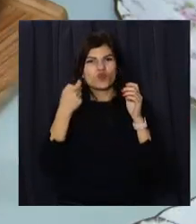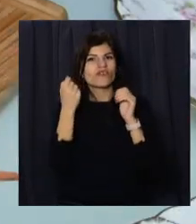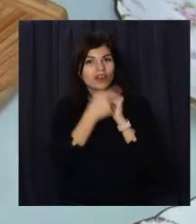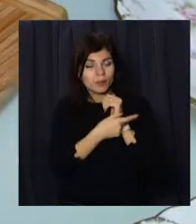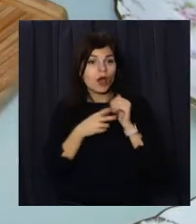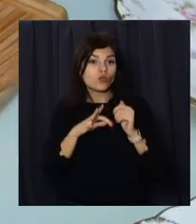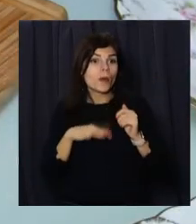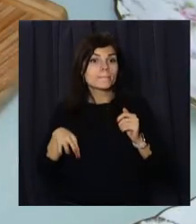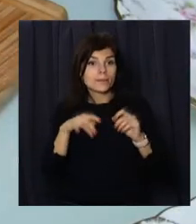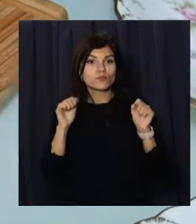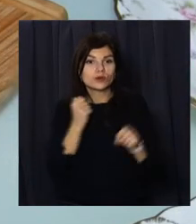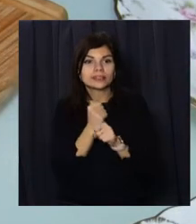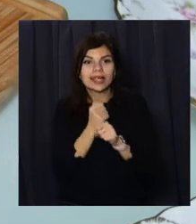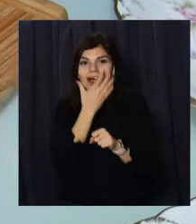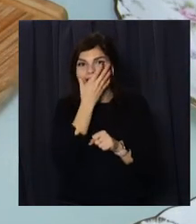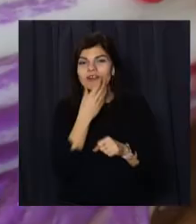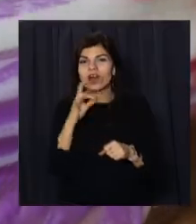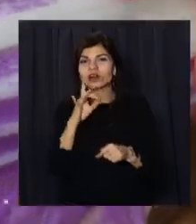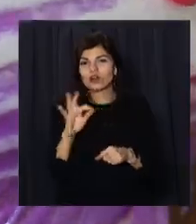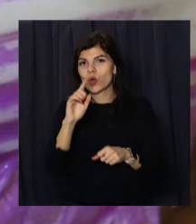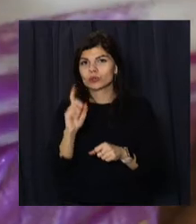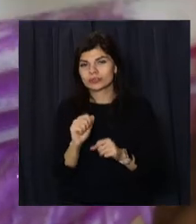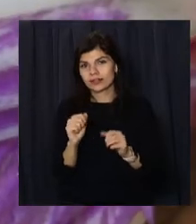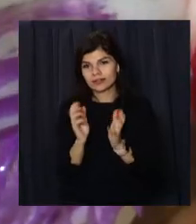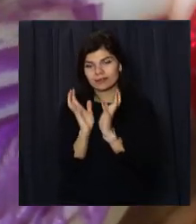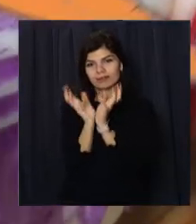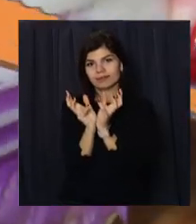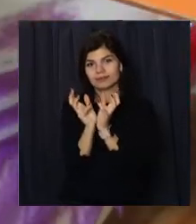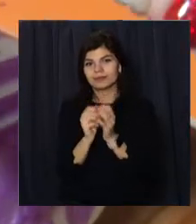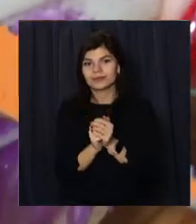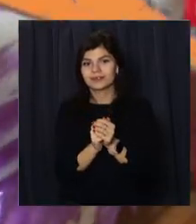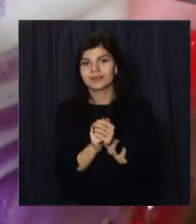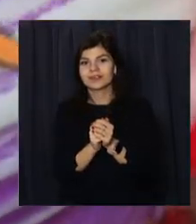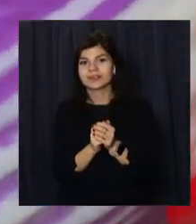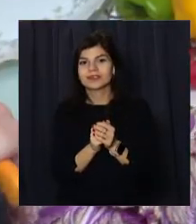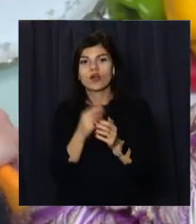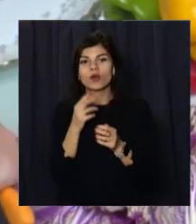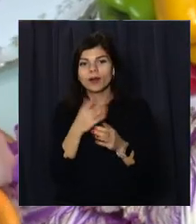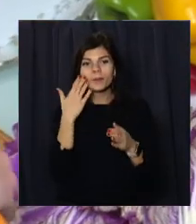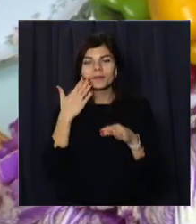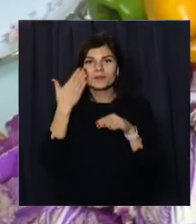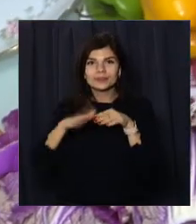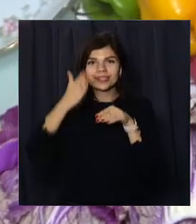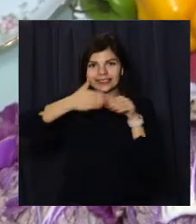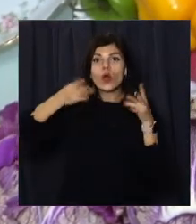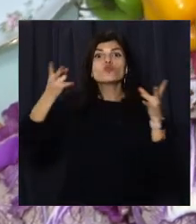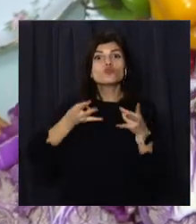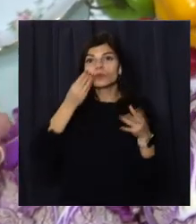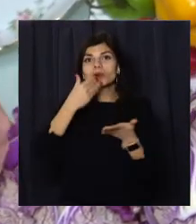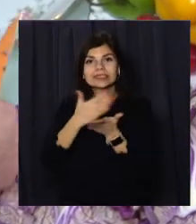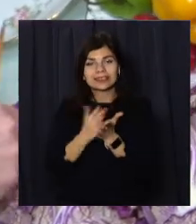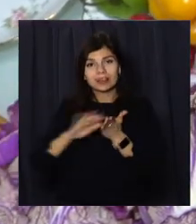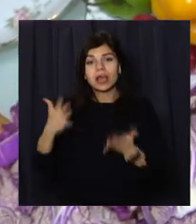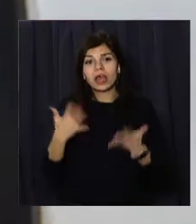цього почергово вирізаємо кожен лист капусти. Якщо здається, що результат не такий, як очікували, занурте голівку в холодну воду